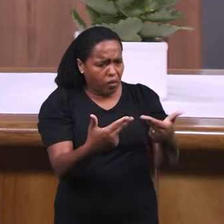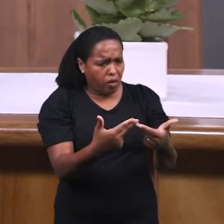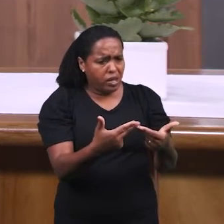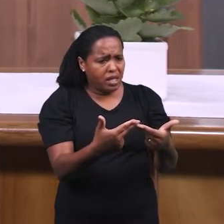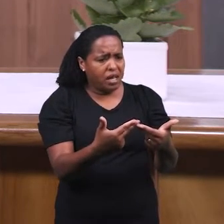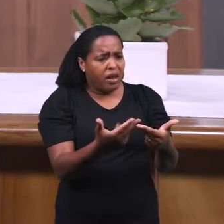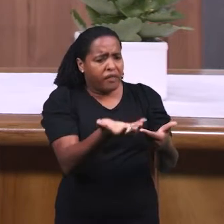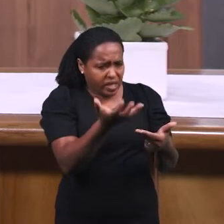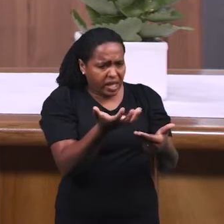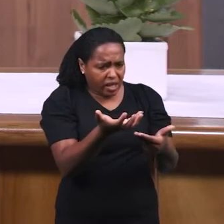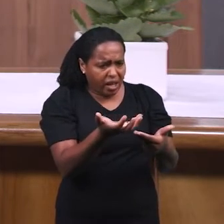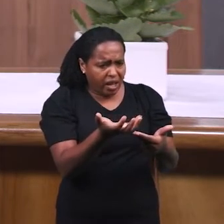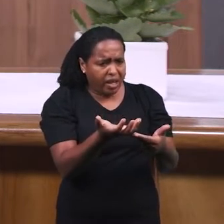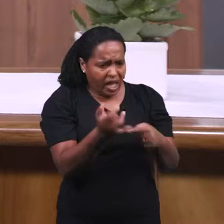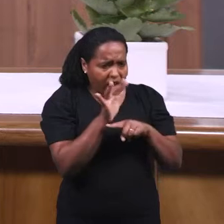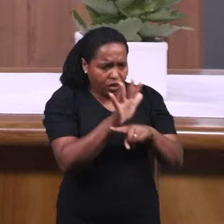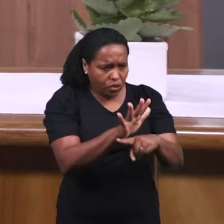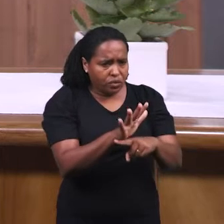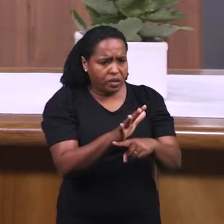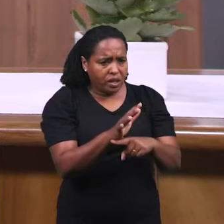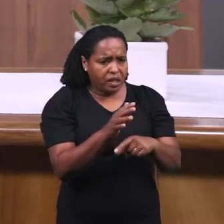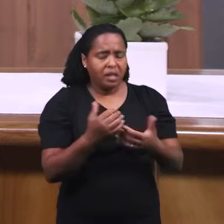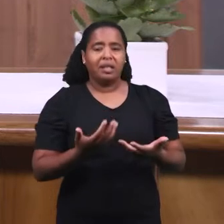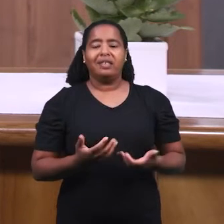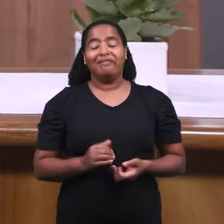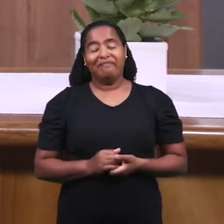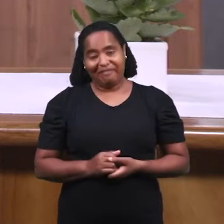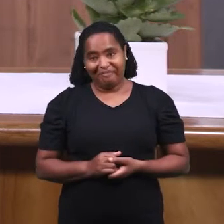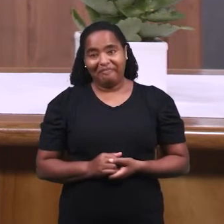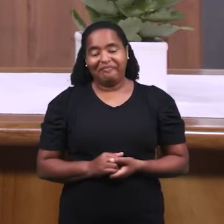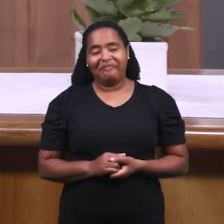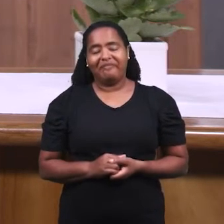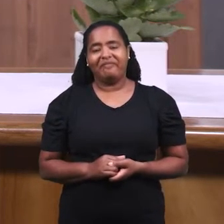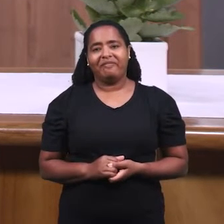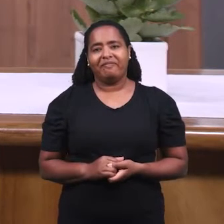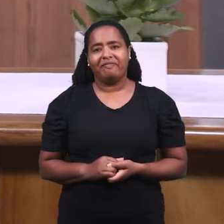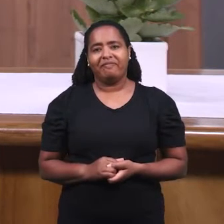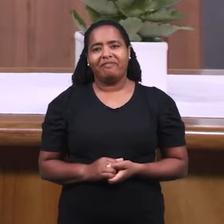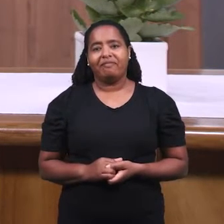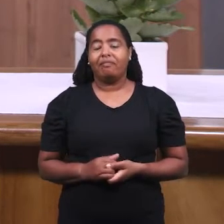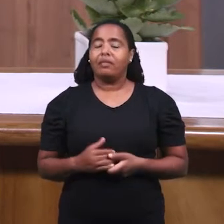Чем тебе помочь? Сразу как бы мы располагаемся.